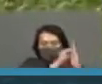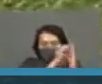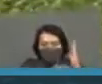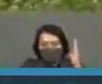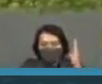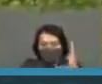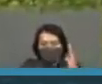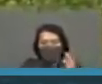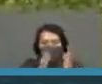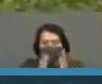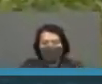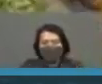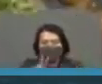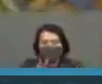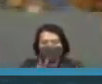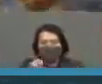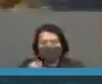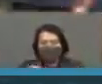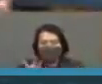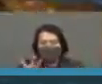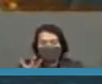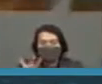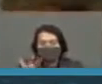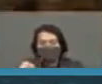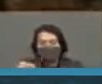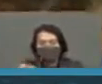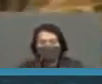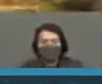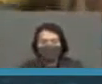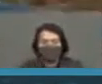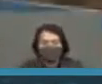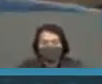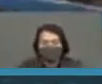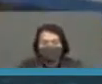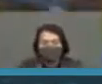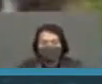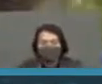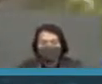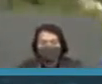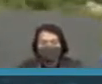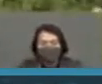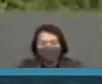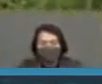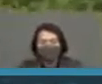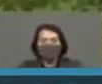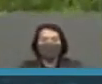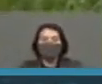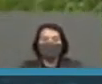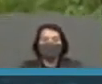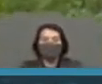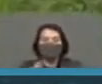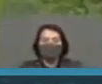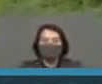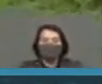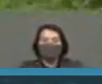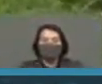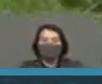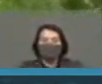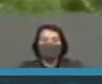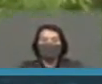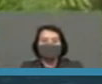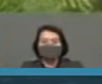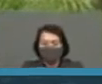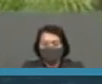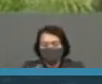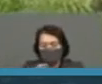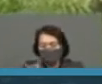2564/2565 วงเงิน 7,660 ล้านบาทตามที่กระทรวงพาณิชย์เสนอเพื่อสร้างความมั่นคงทางรายได้ในช่วงที่ราคาผล